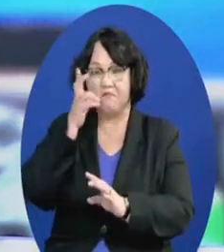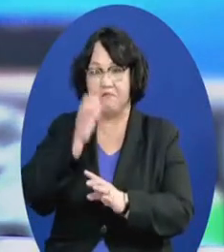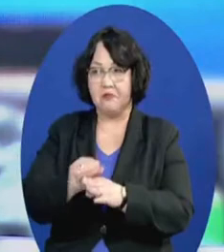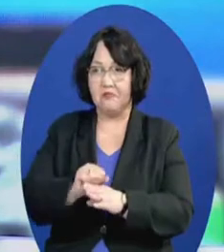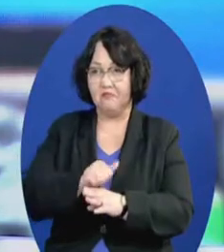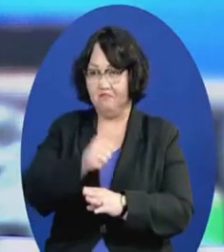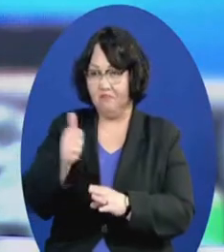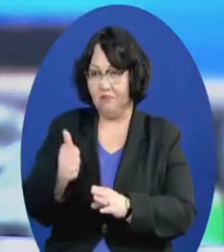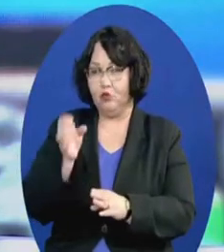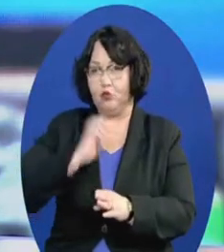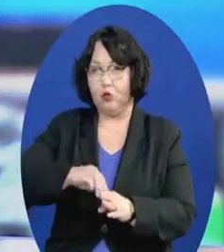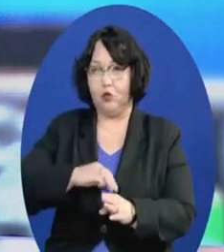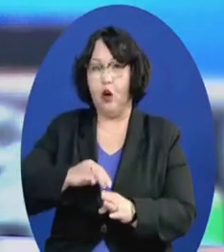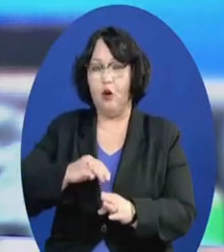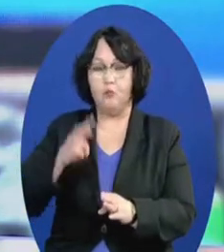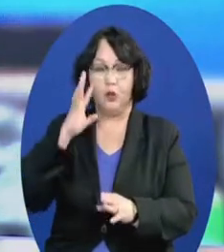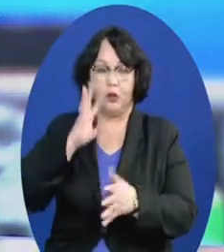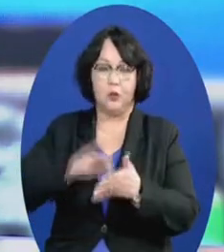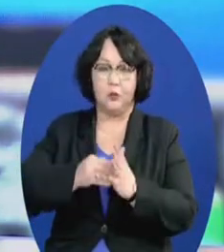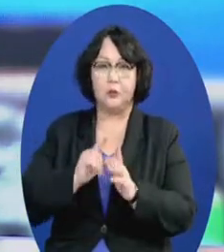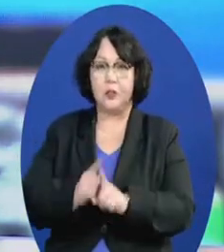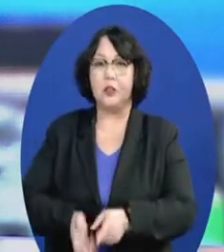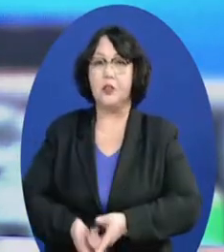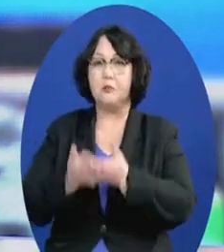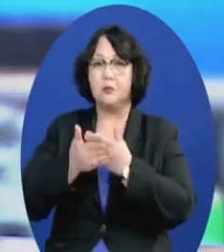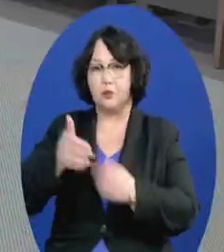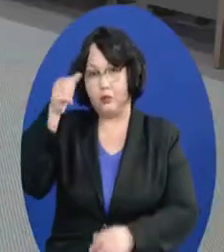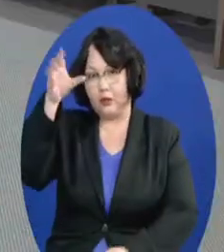бодлогоор дэмжигдгийг засгийн газрын даргун онцоллоо.